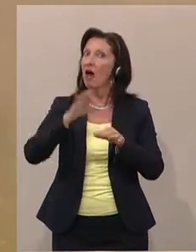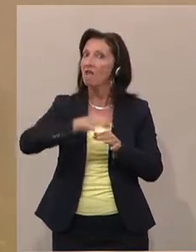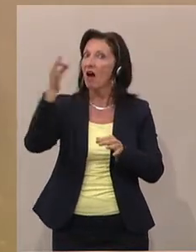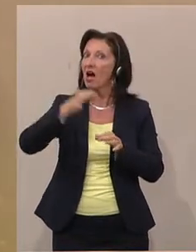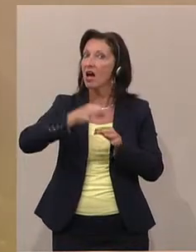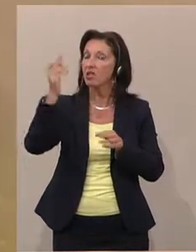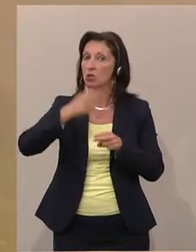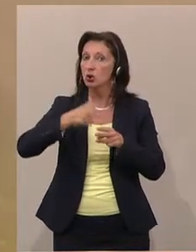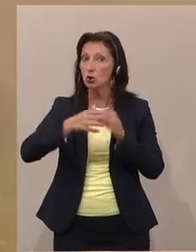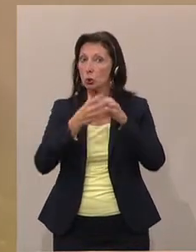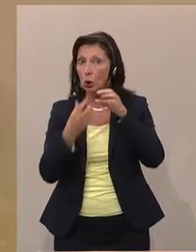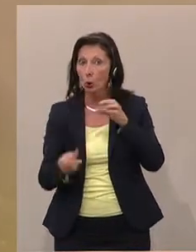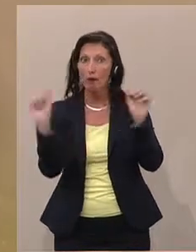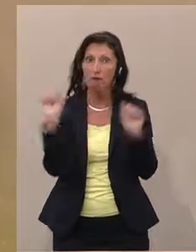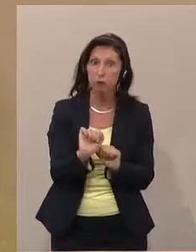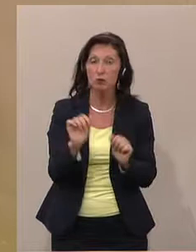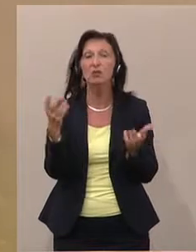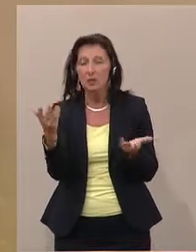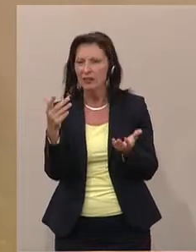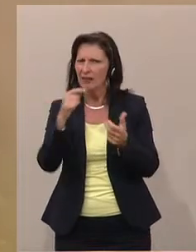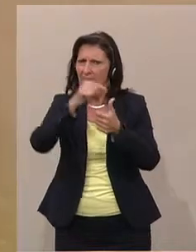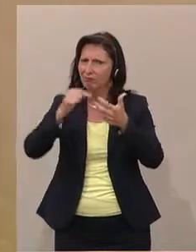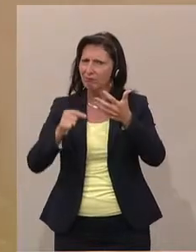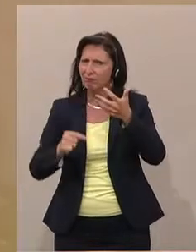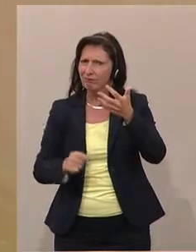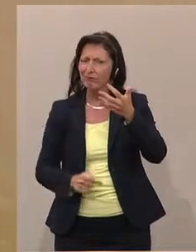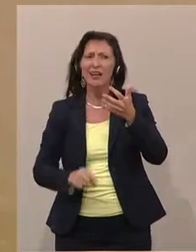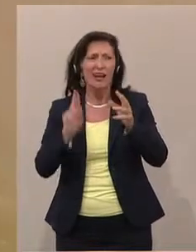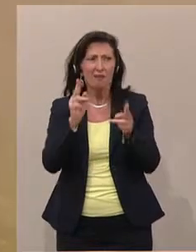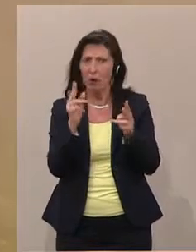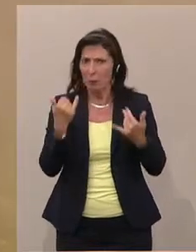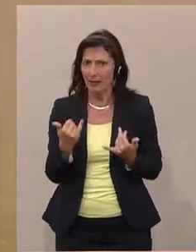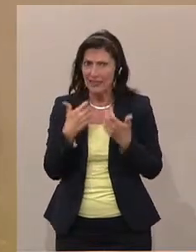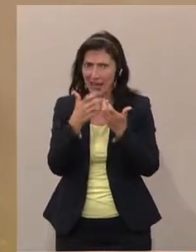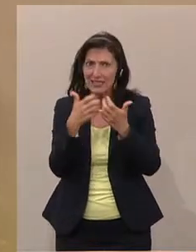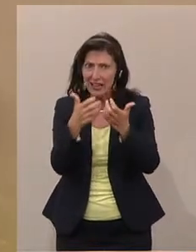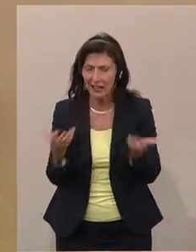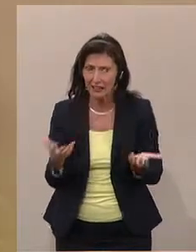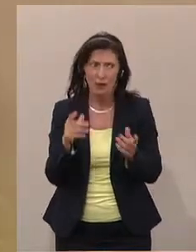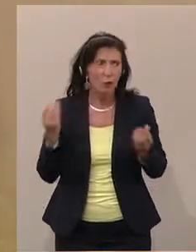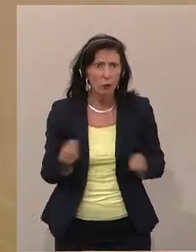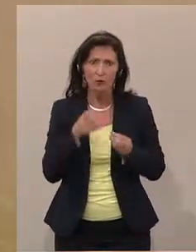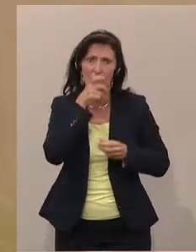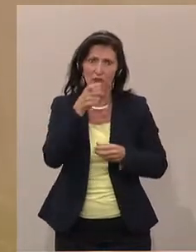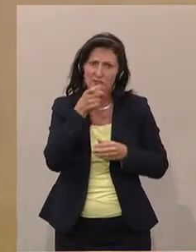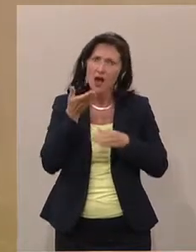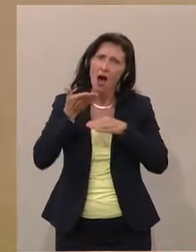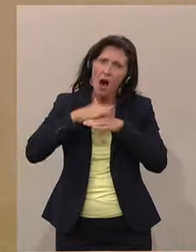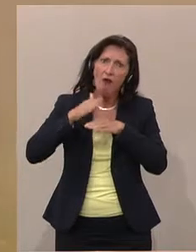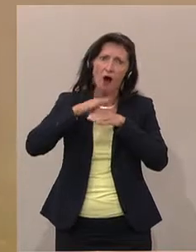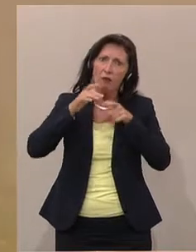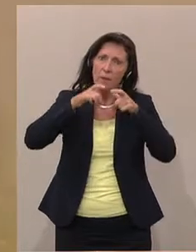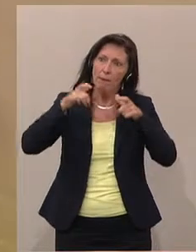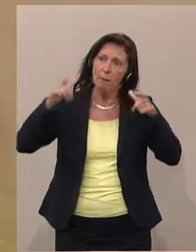Frost im Stein. Warum zähle ich das auf? Weil wir konsequent ausgebaut haben die Versicherung und vor allem die Prämien